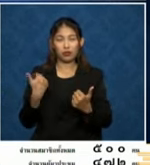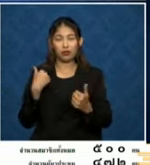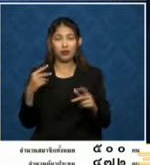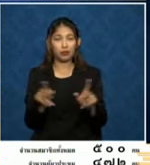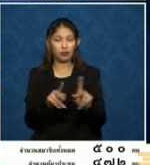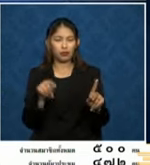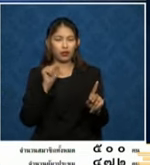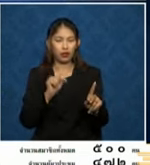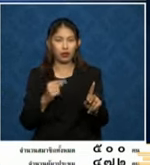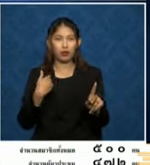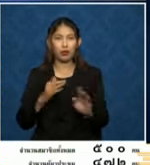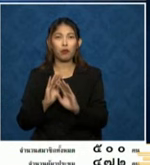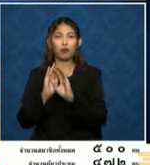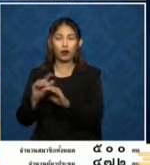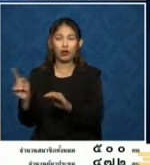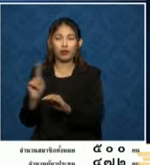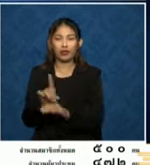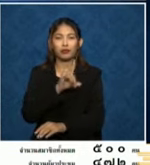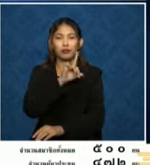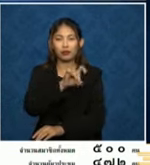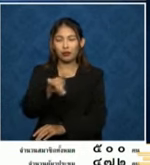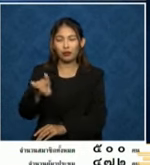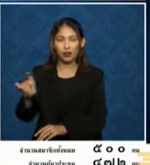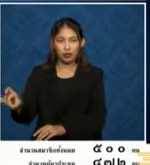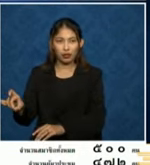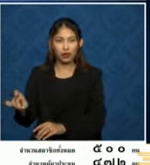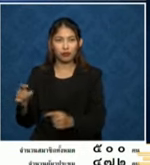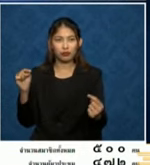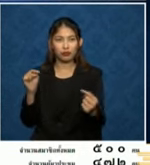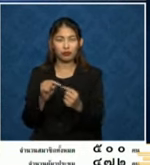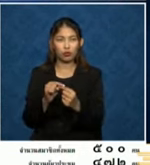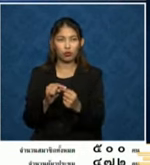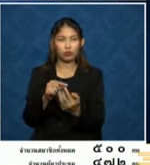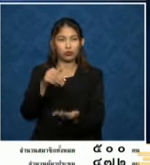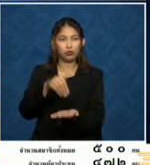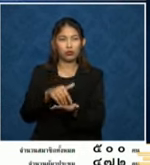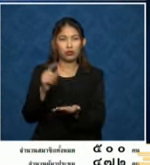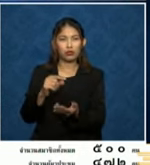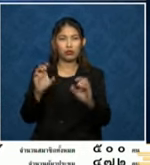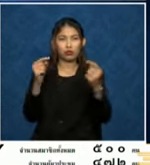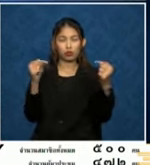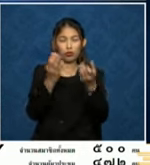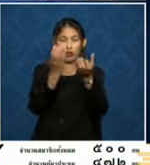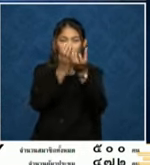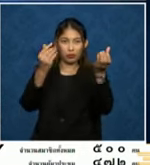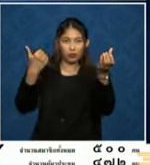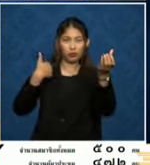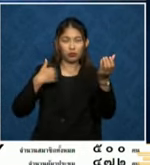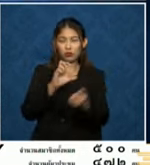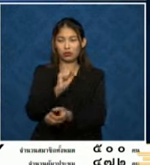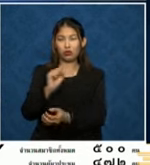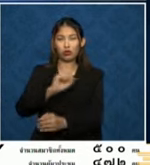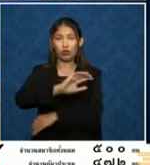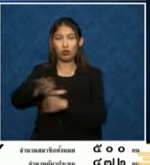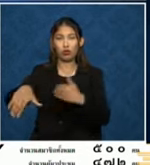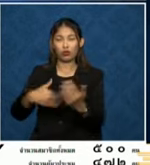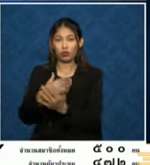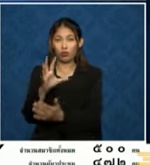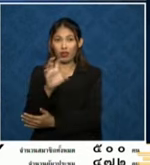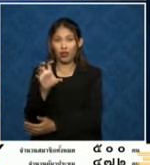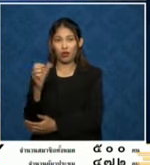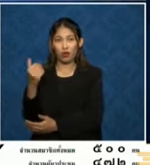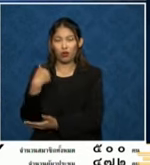ชุดนี้ก็เคยมีการฝากแบบสอบถามครับแบบสอบถามเกี่ยวกับเรื่องจุดยืนเรื่องรัฐธรรมนูญครับให้พวกเราสมาชิกสภาผู้แทนราษฎรทั้ง500คน